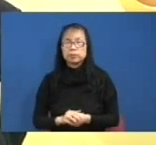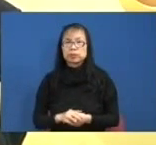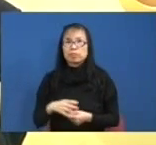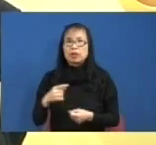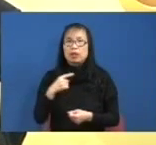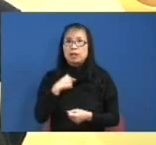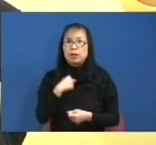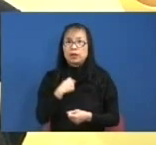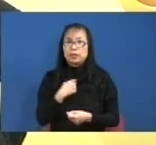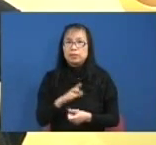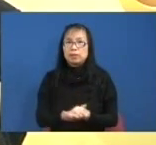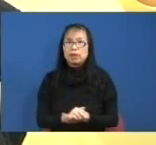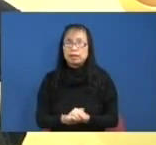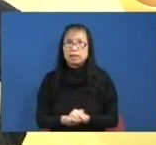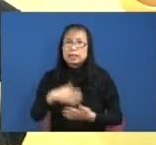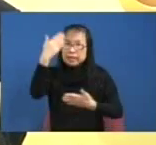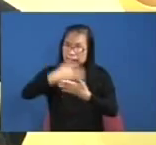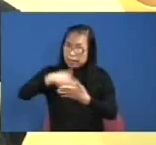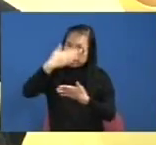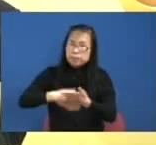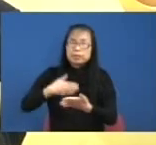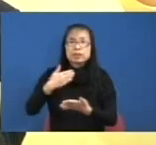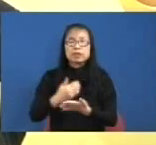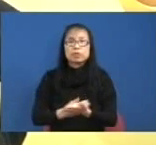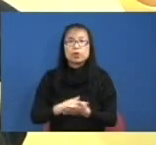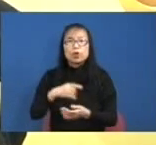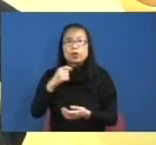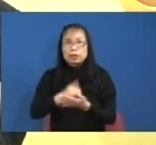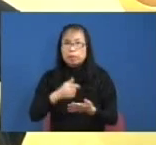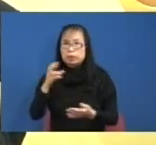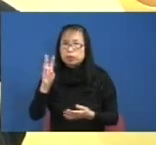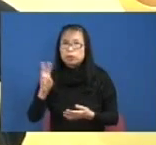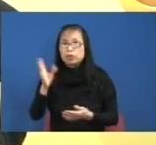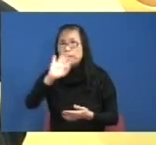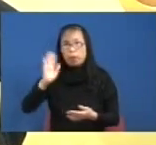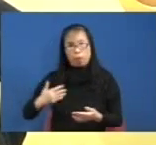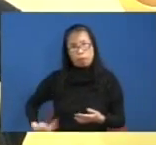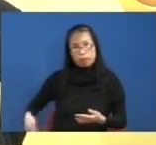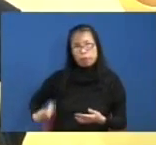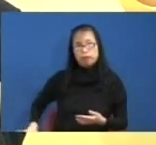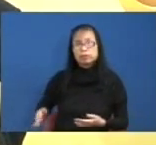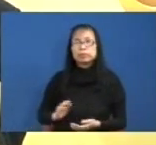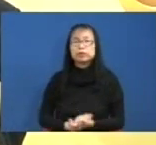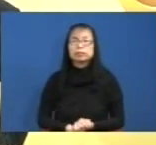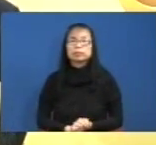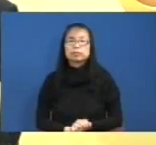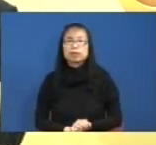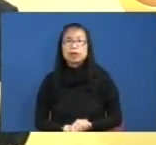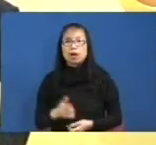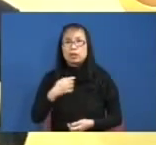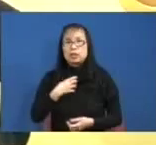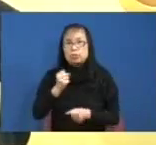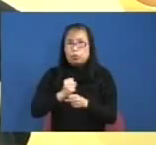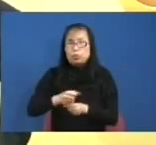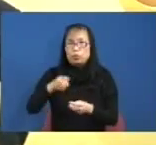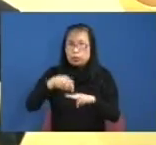多方面，我哋喺個節約或者用水嗰方面咧，唔好浪費咁多咯。咁如果我哋做餐飲